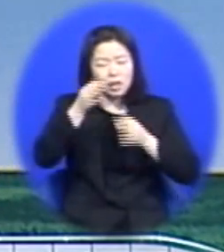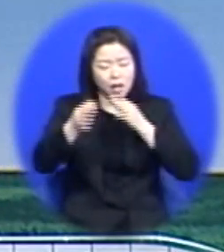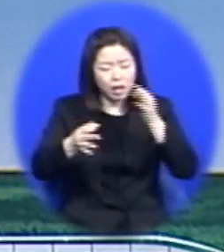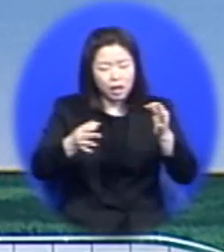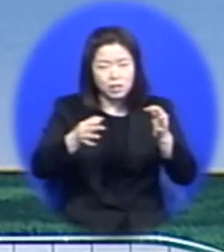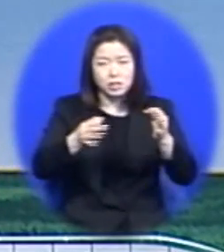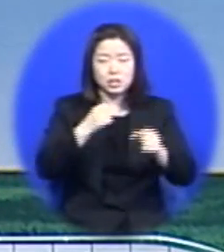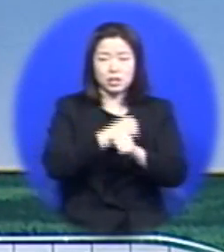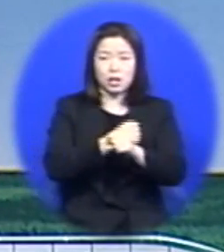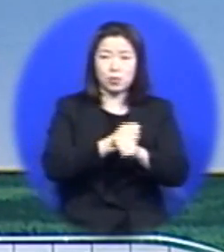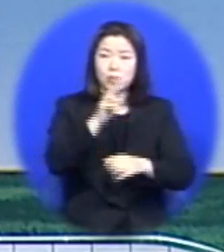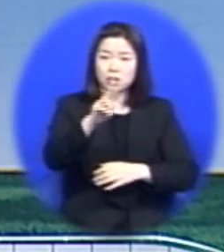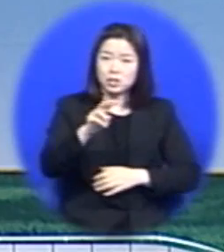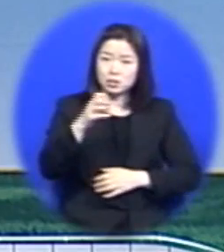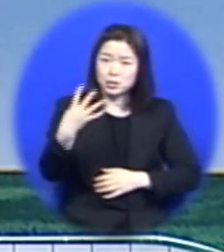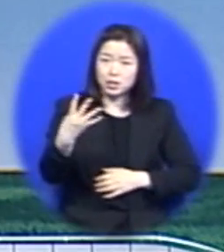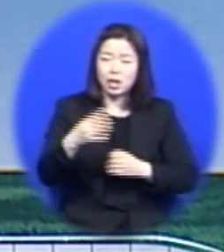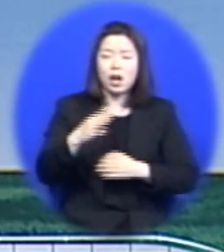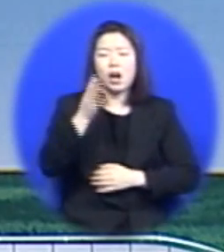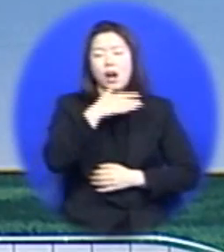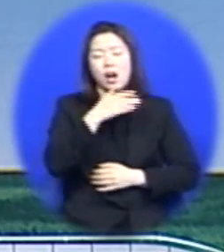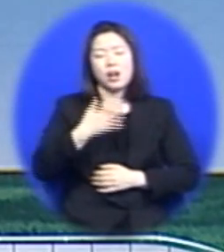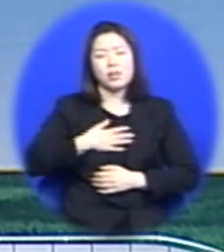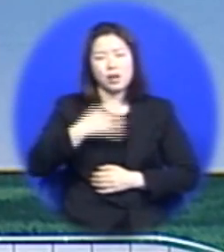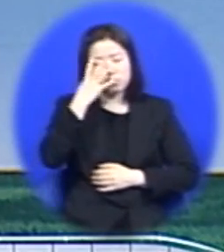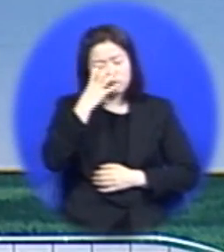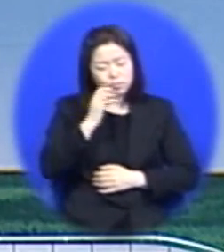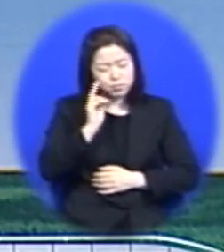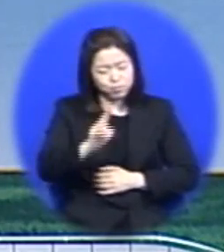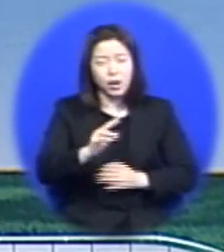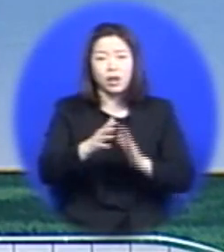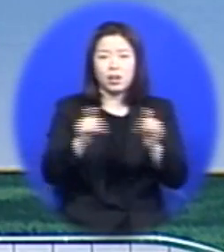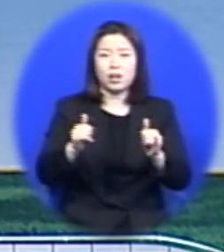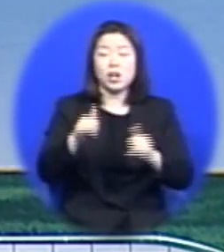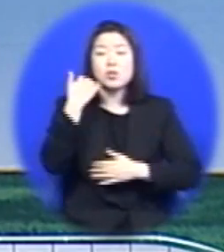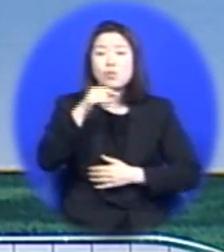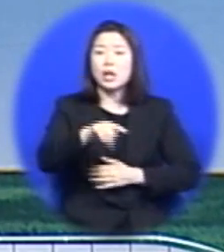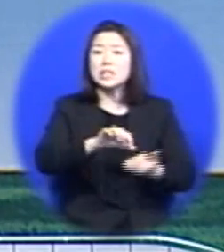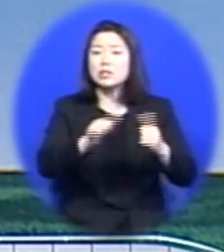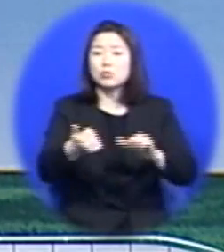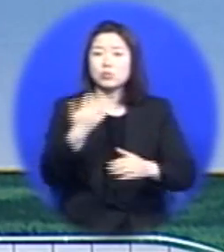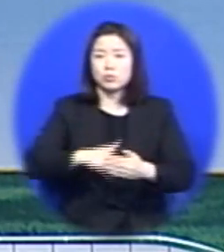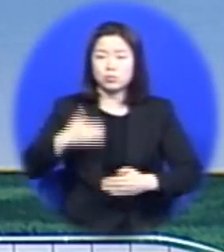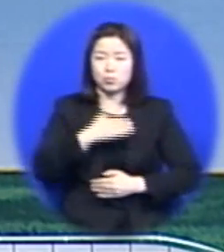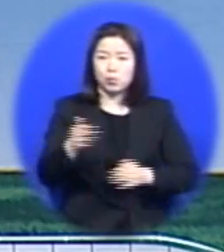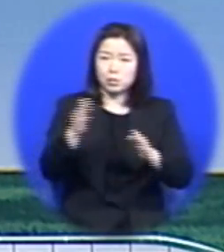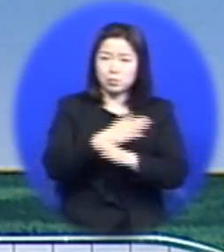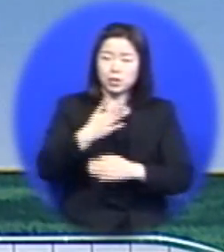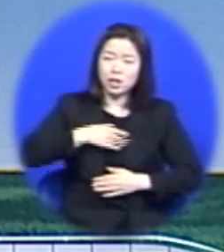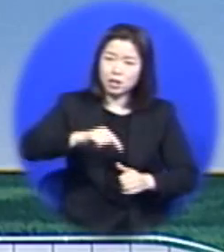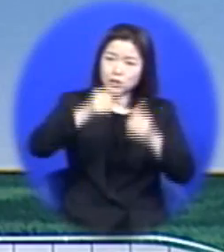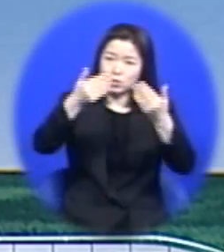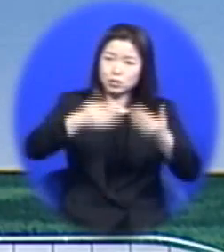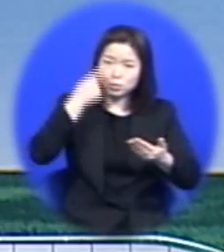24절에 가서는 아, 나는 비참한 사람입니다. 누가 이 죽음의 몸에서 나를